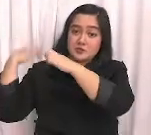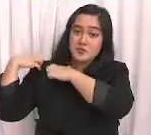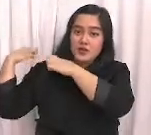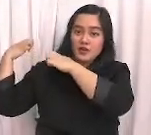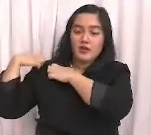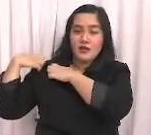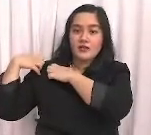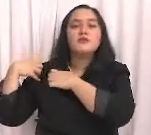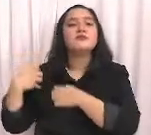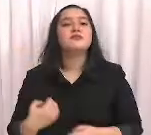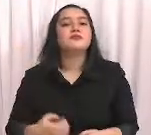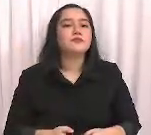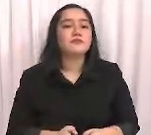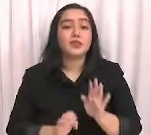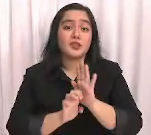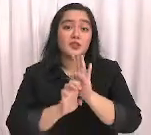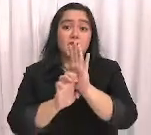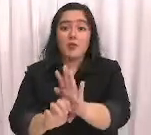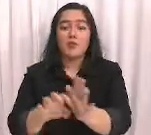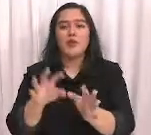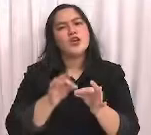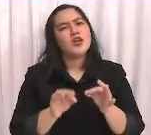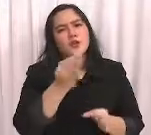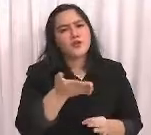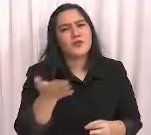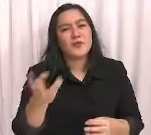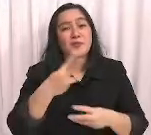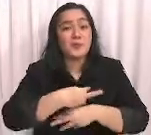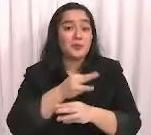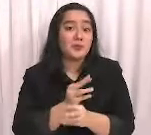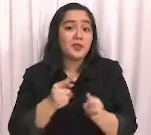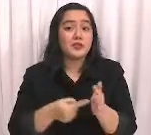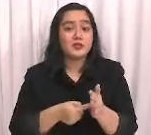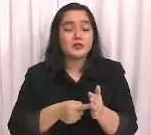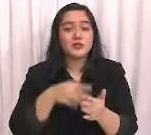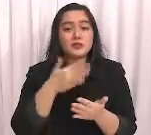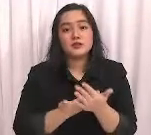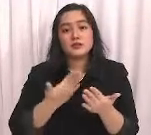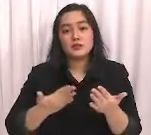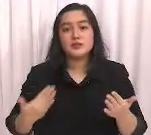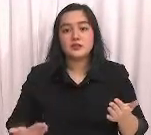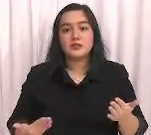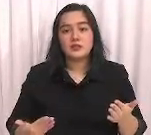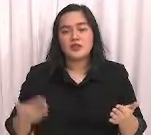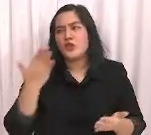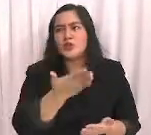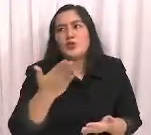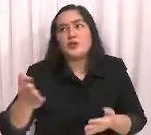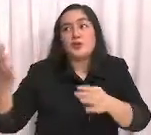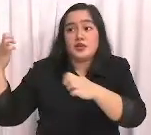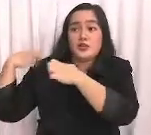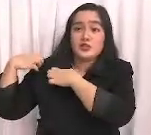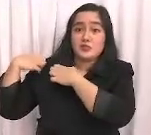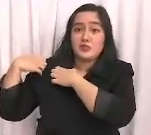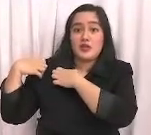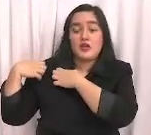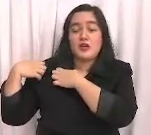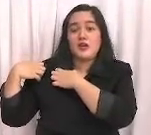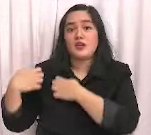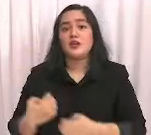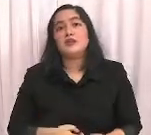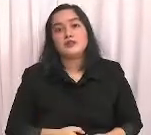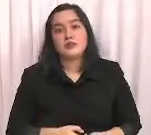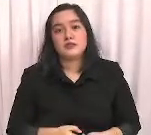For example, pagka ginawa mo ito sa bagay nito, eto ngayon ang makukuha mo. You see? So, yan ay